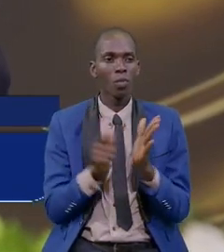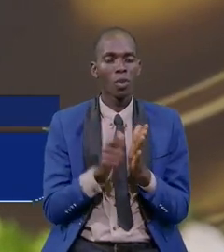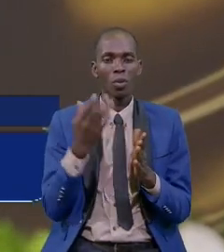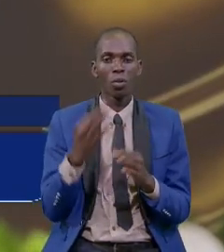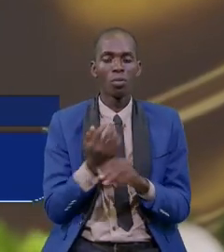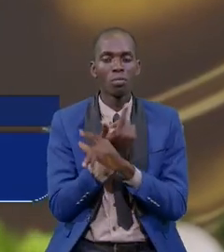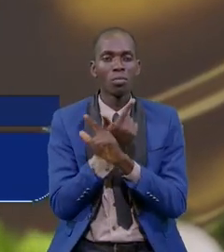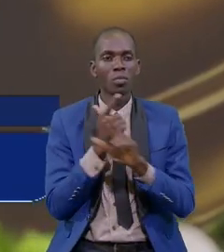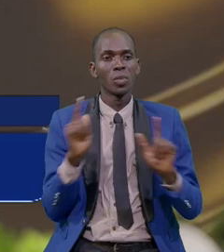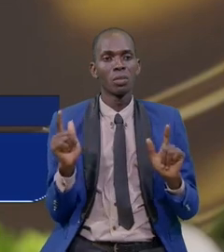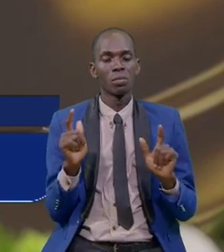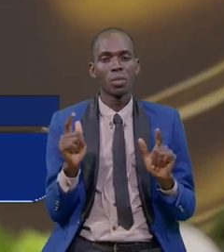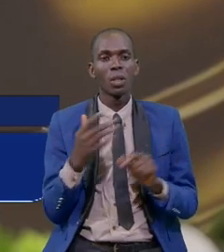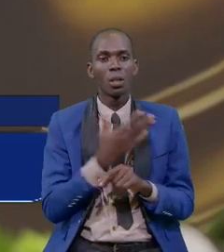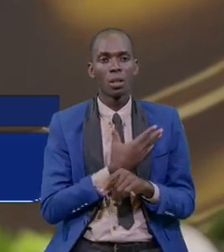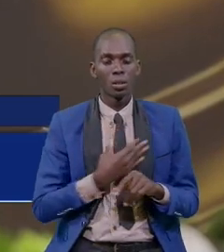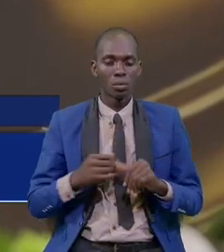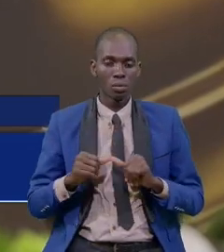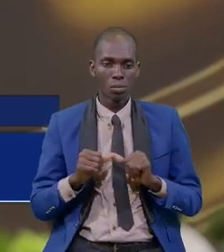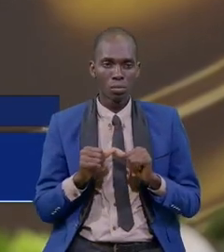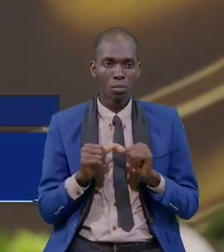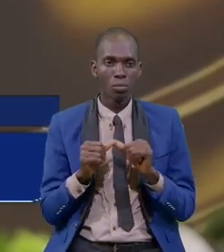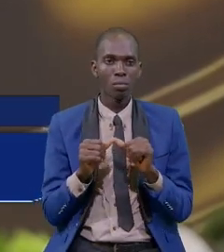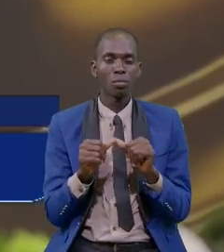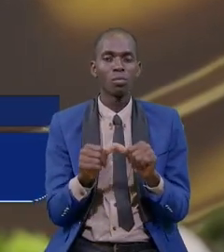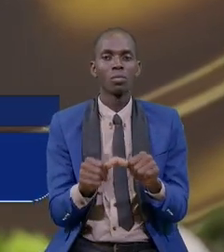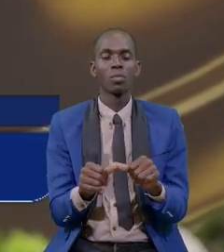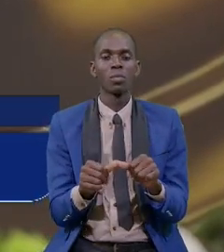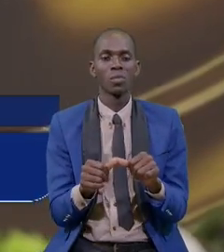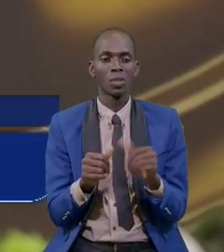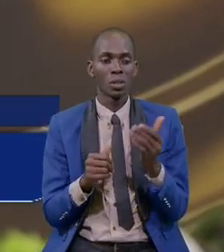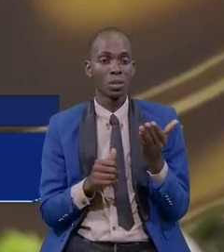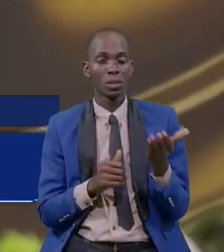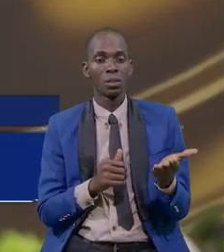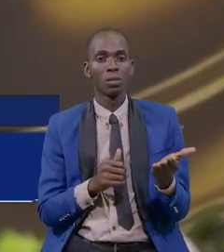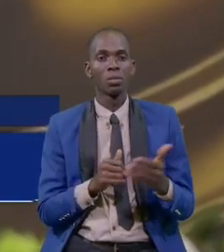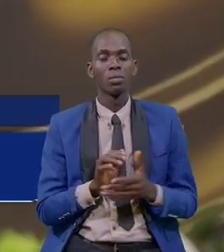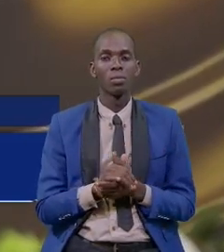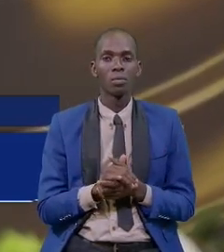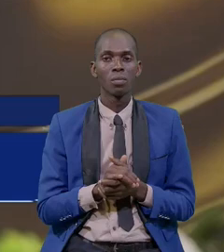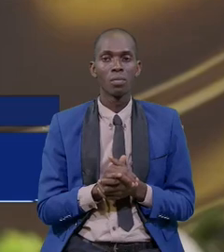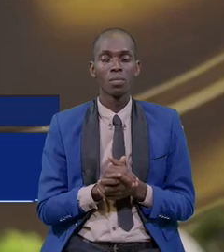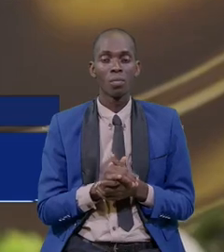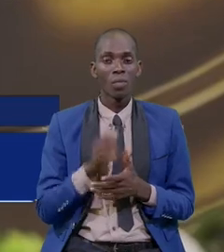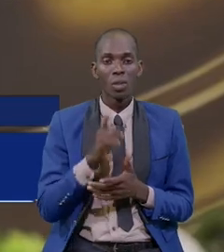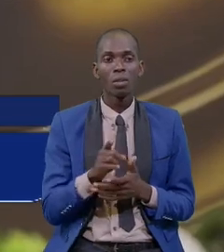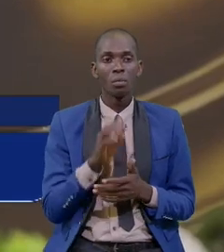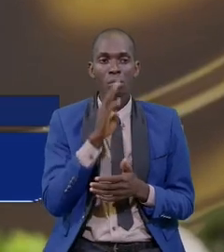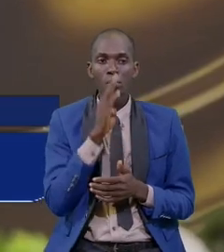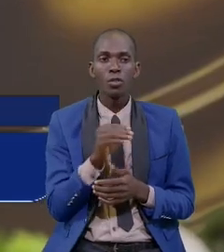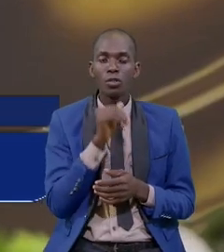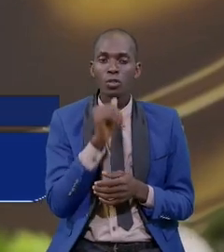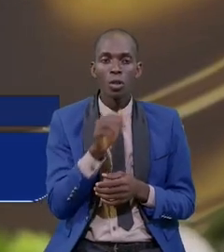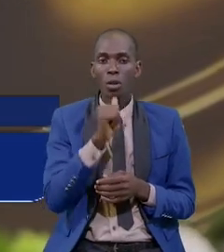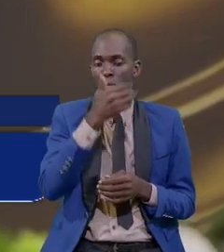aura plongé les regards dans la loi parfaite, la loi de la liberté qui aura persévéré, n'étant